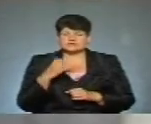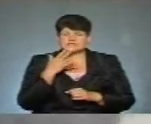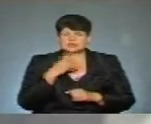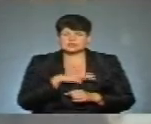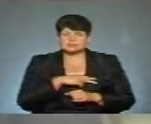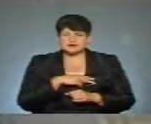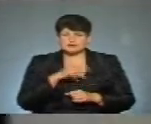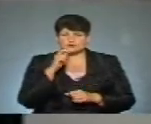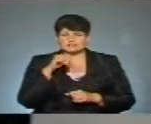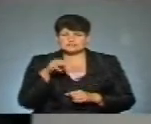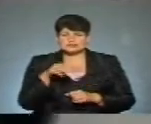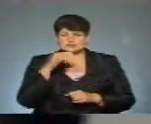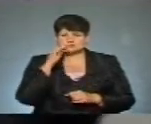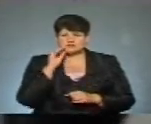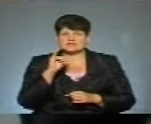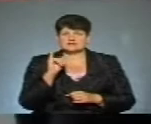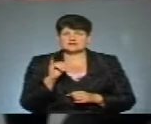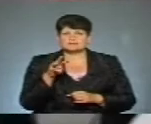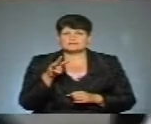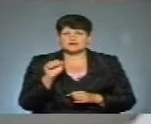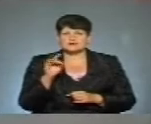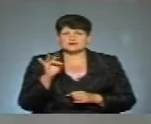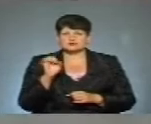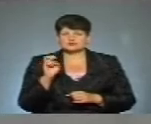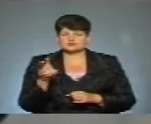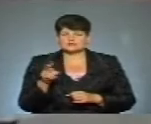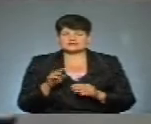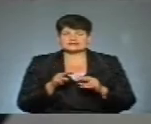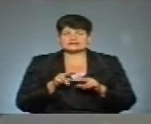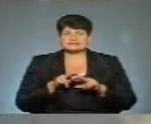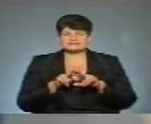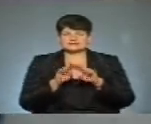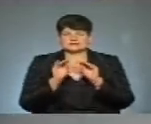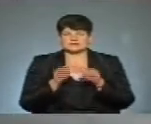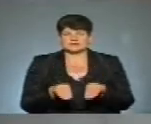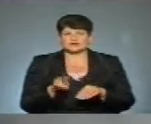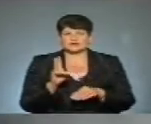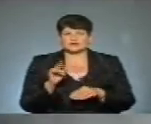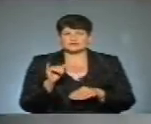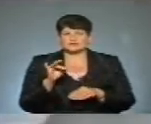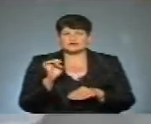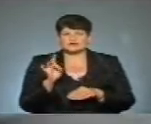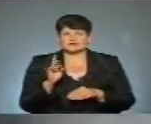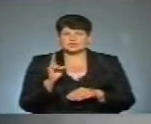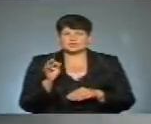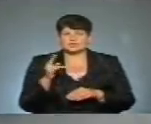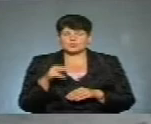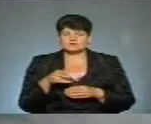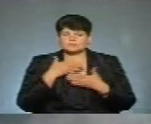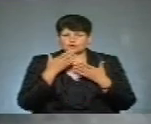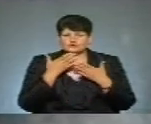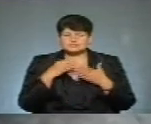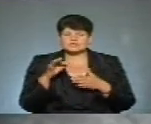імені Тараса Шевченка Івану Марчуку. На зірці розмістили QR-код, який можна відсканувати з допомогою смартфону і прочитати